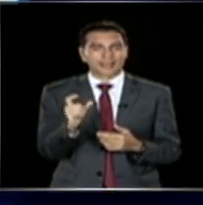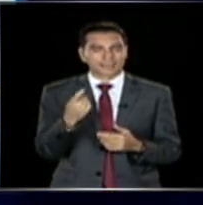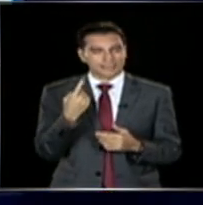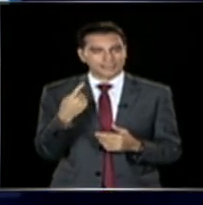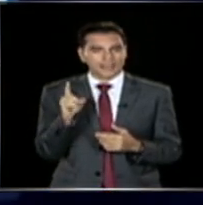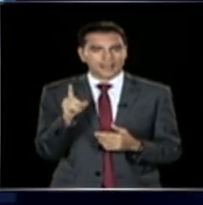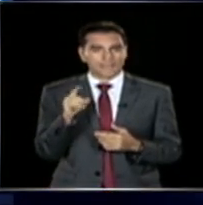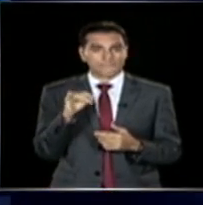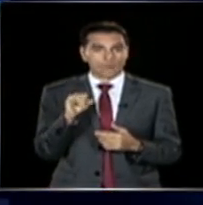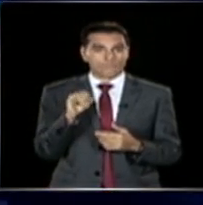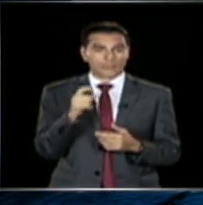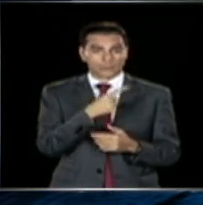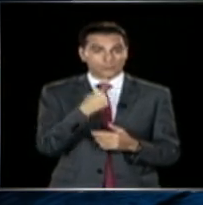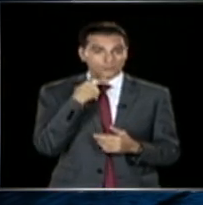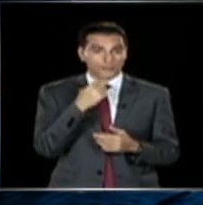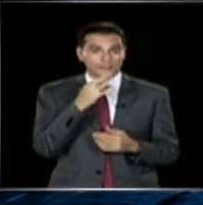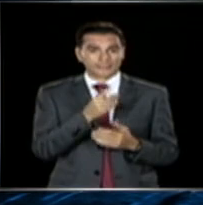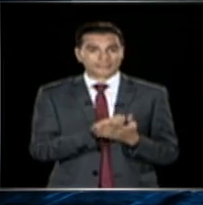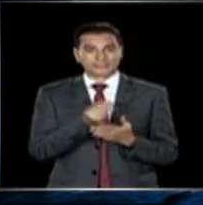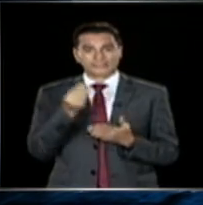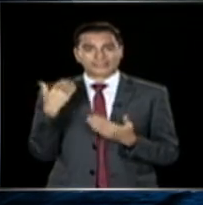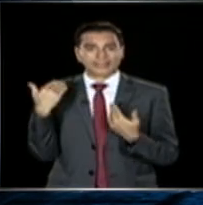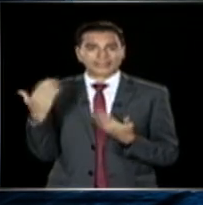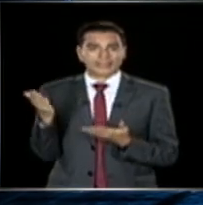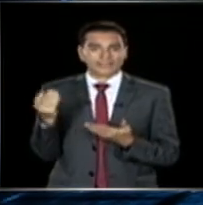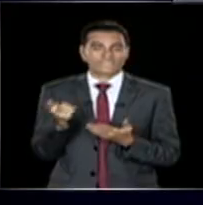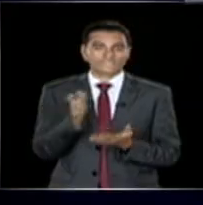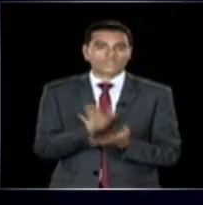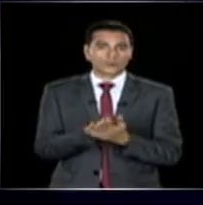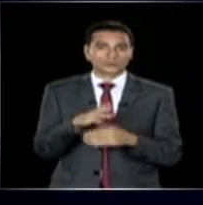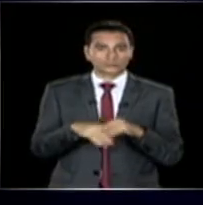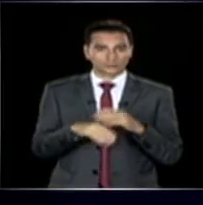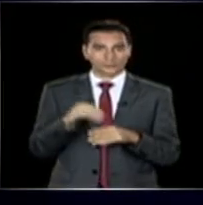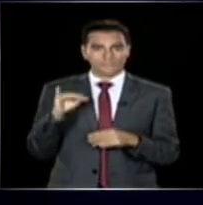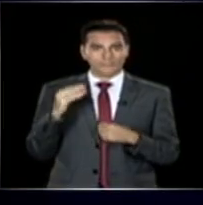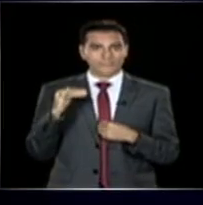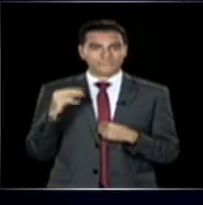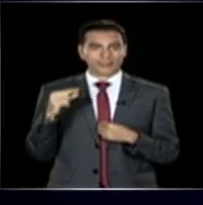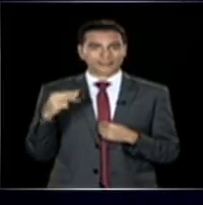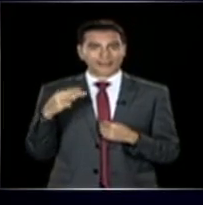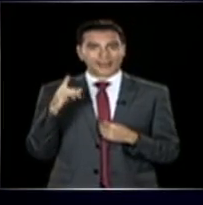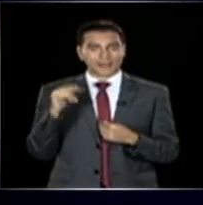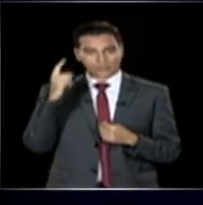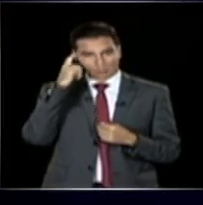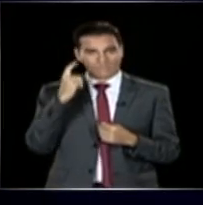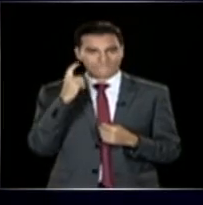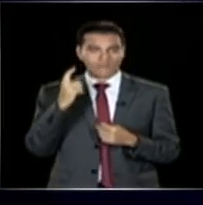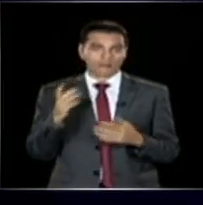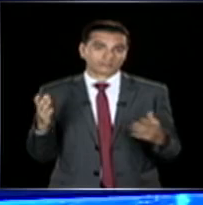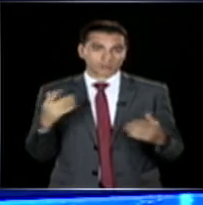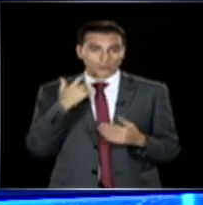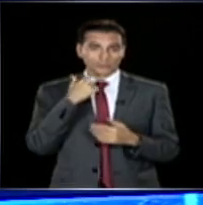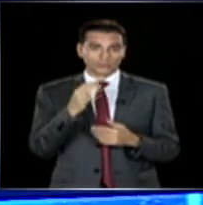انت عارف يا مؤمن انت عملت ايه يا مؤمن؟ انت اديت فرصة لمحمد علي انه يفكر.